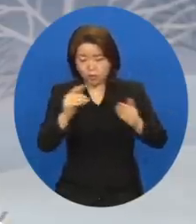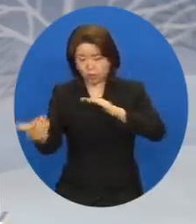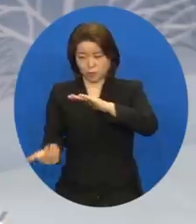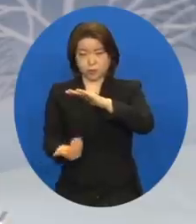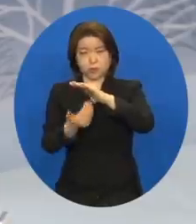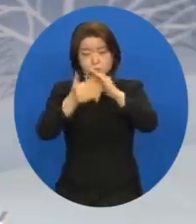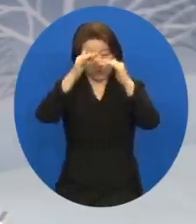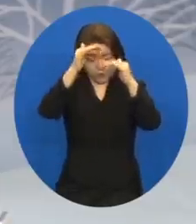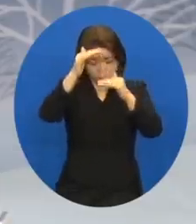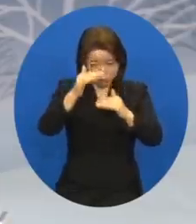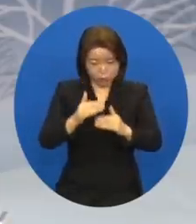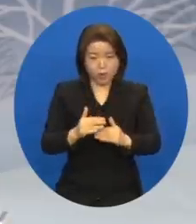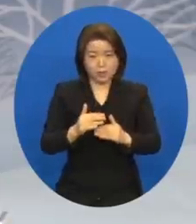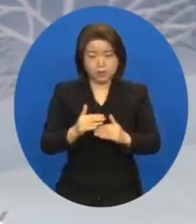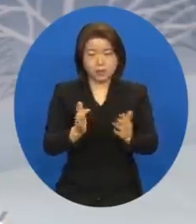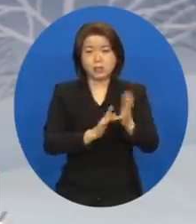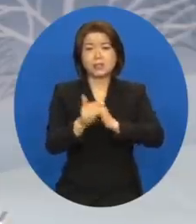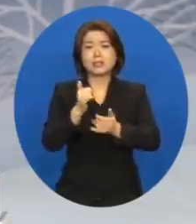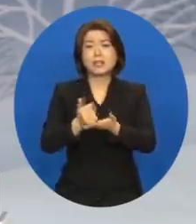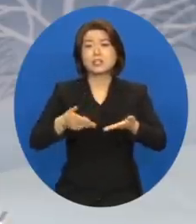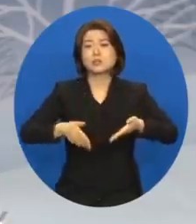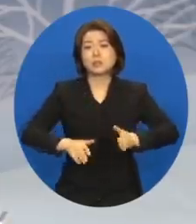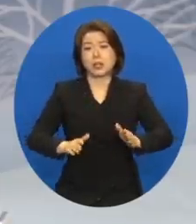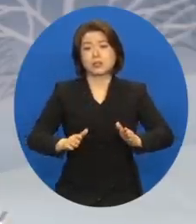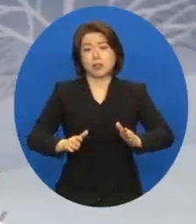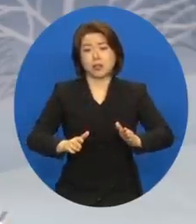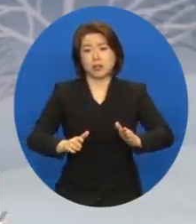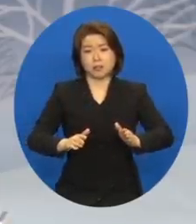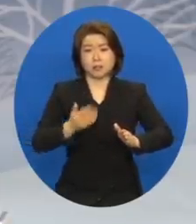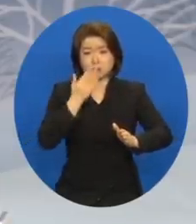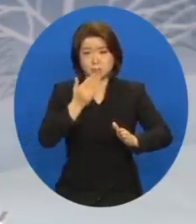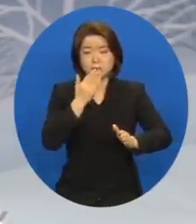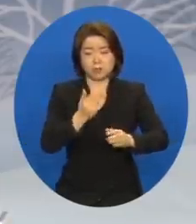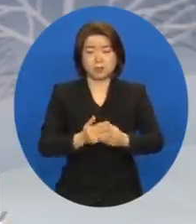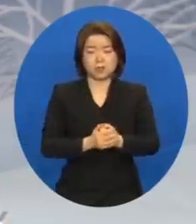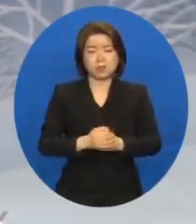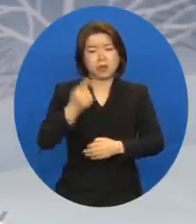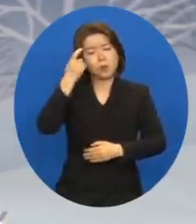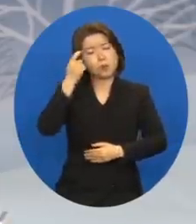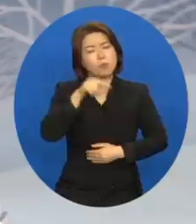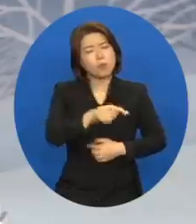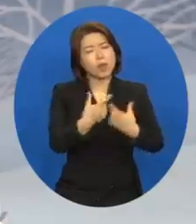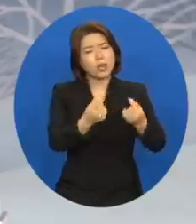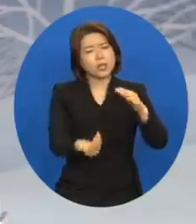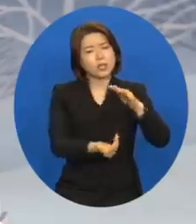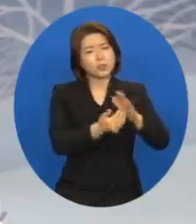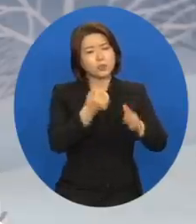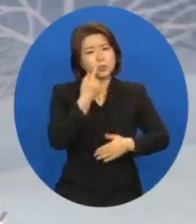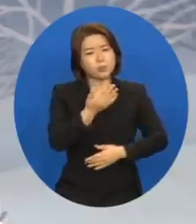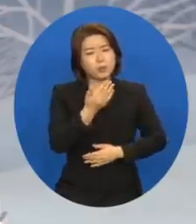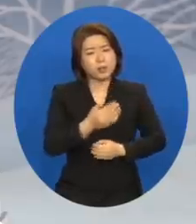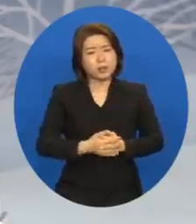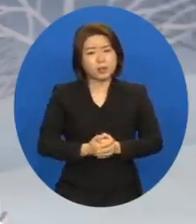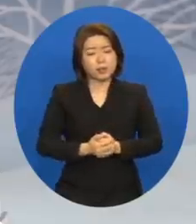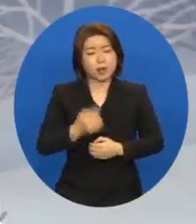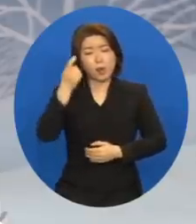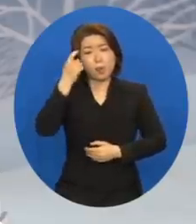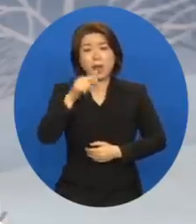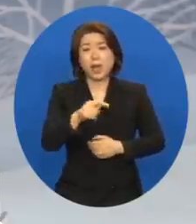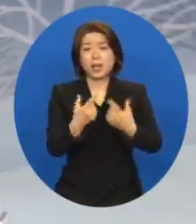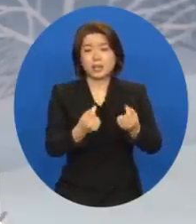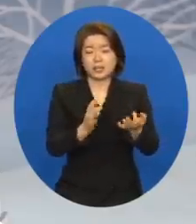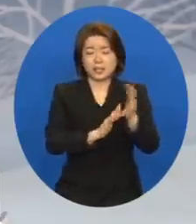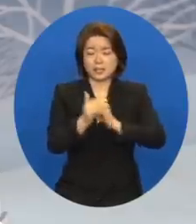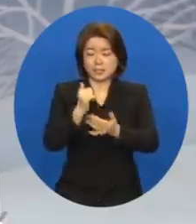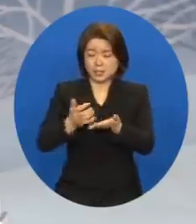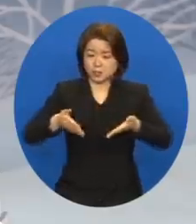통하여 예수님의 탄생이 이루어집니다. 왜 그렇게 하셨을까요? 하나님께서 왜 이처럼